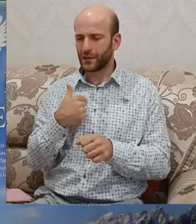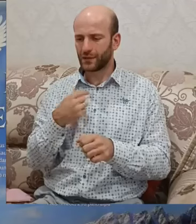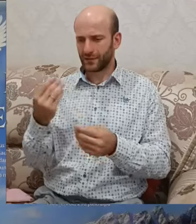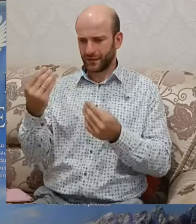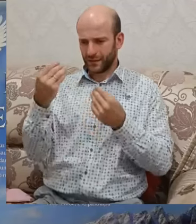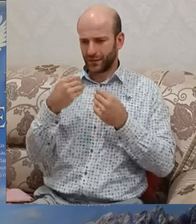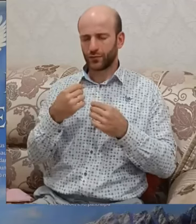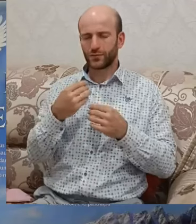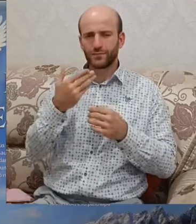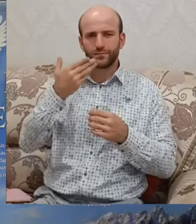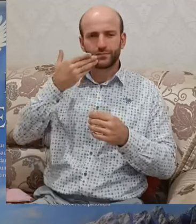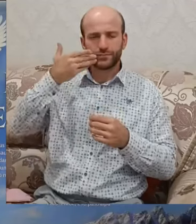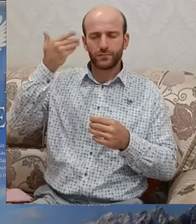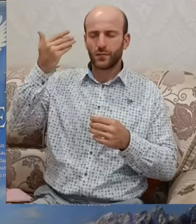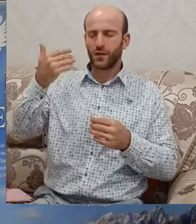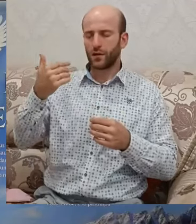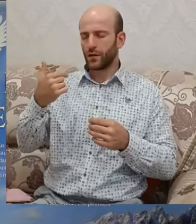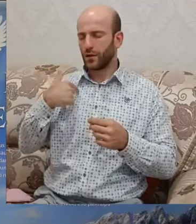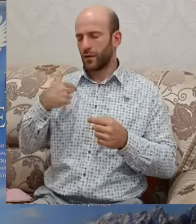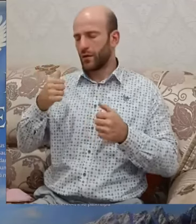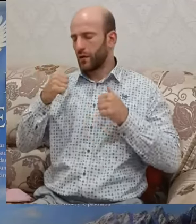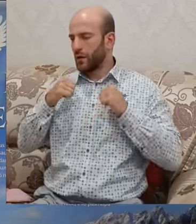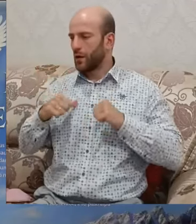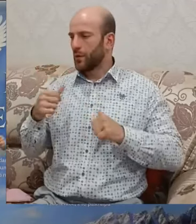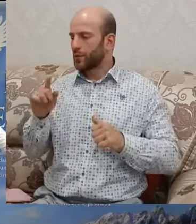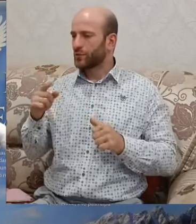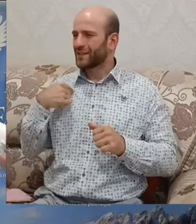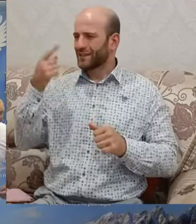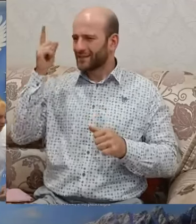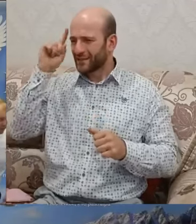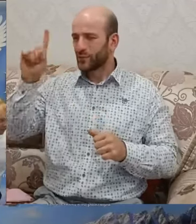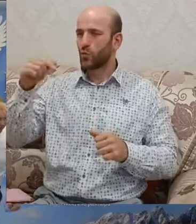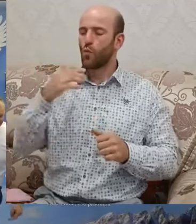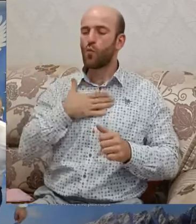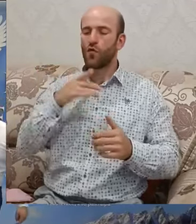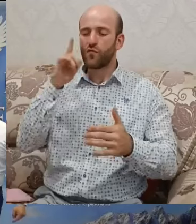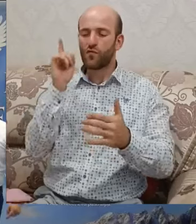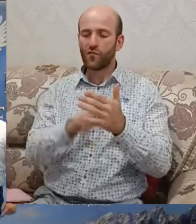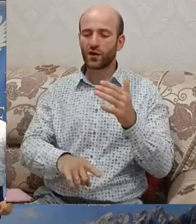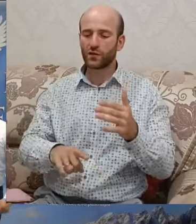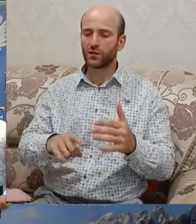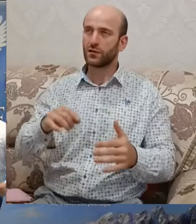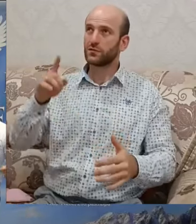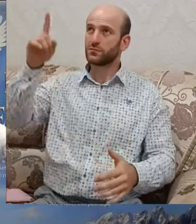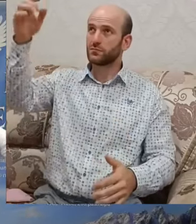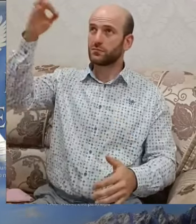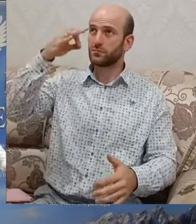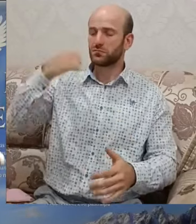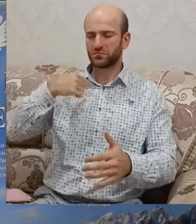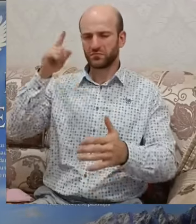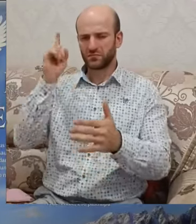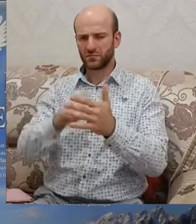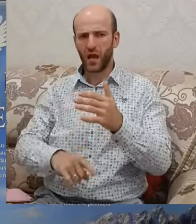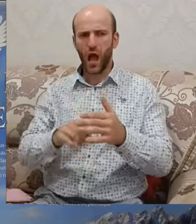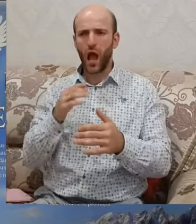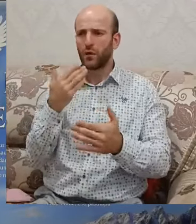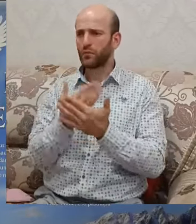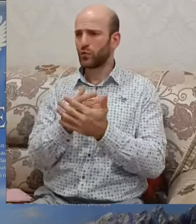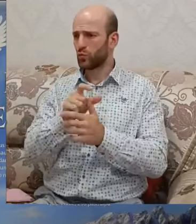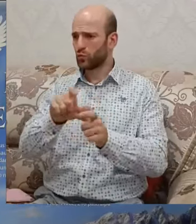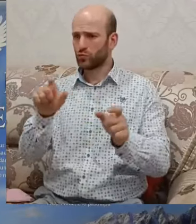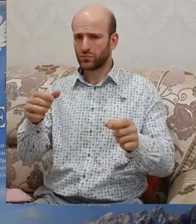apie mane. Потому что я знаю, что я должен верить в то, что он говорит обо мне. Не то, что вы говорите обо мне. Не то, что вы говорите обо мне. О, так норетуси потикеть. А